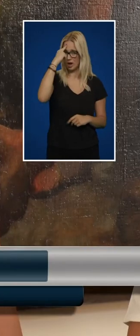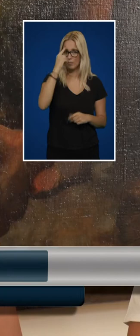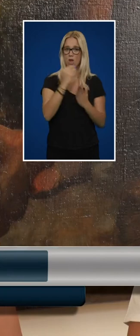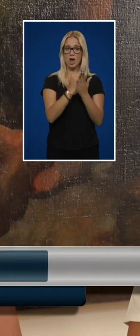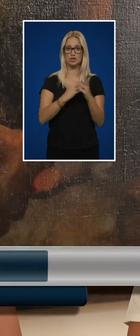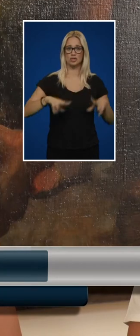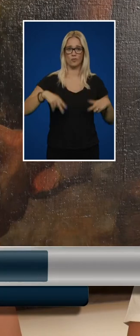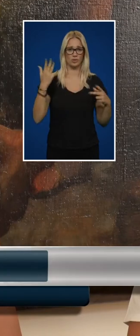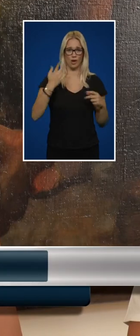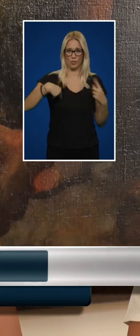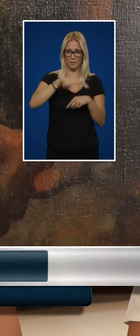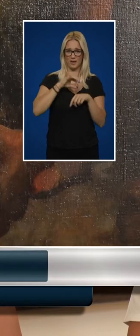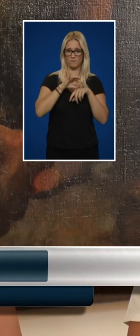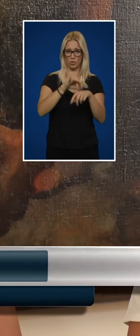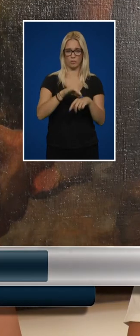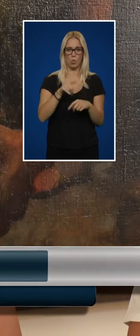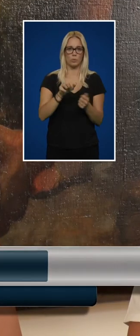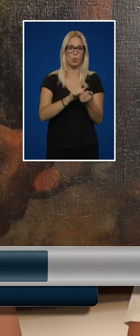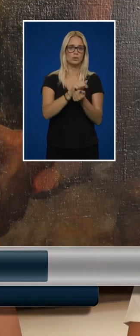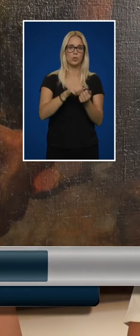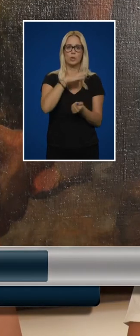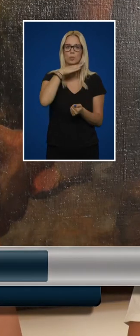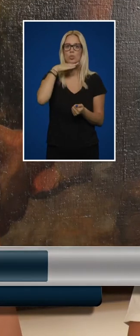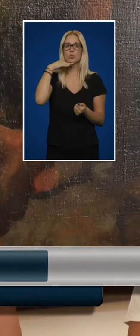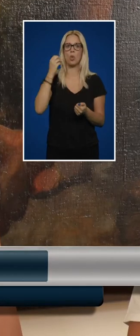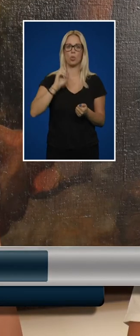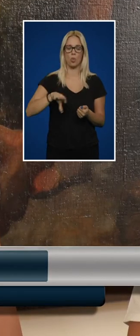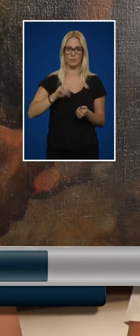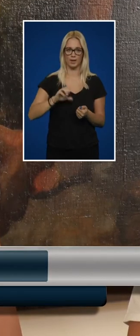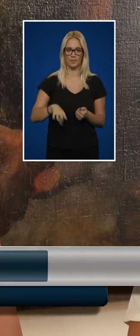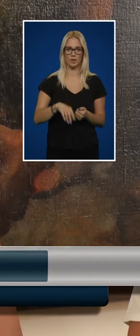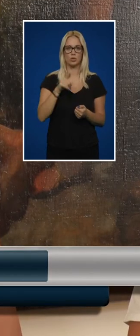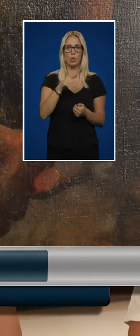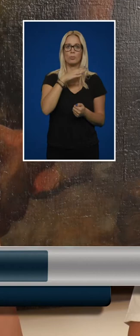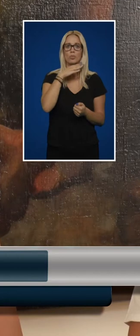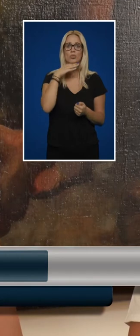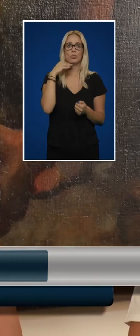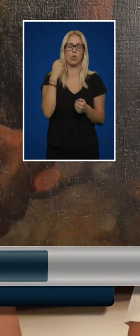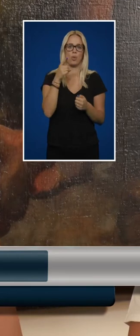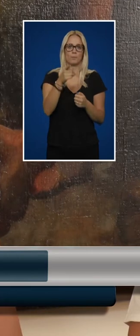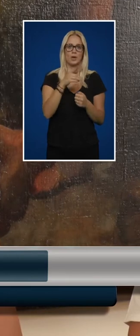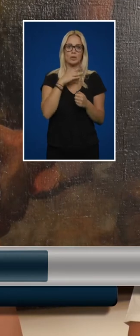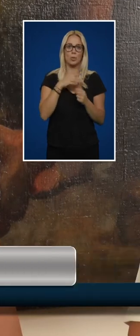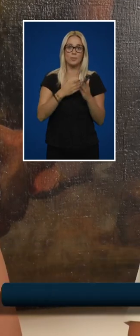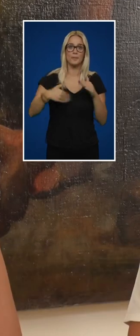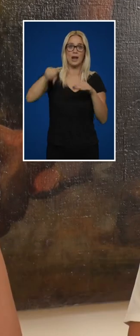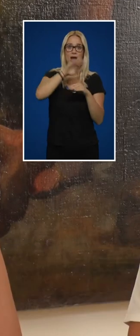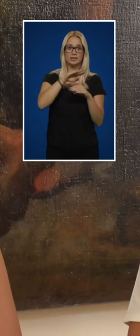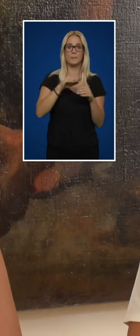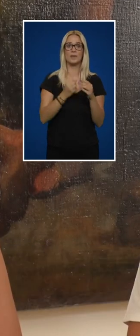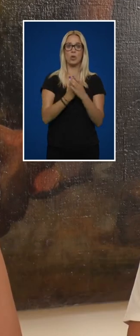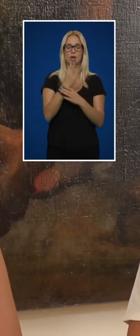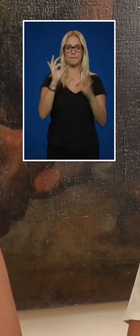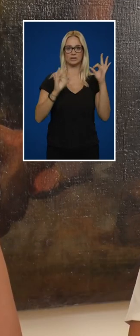ogromne količine otpada i to već takvih razmjera da nadilazi prirodne kapacitete zemlje da